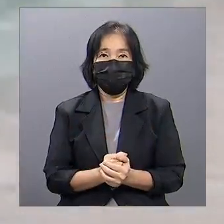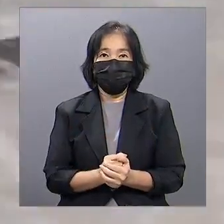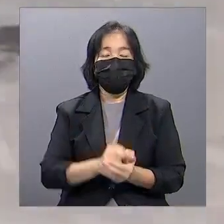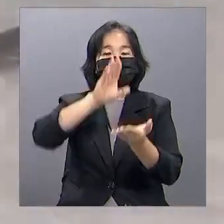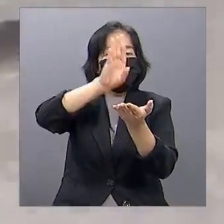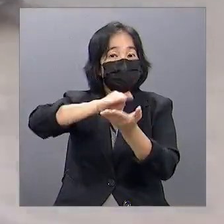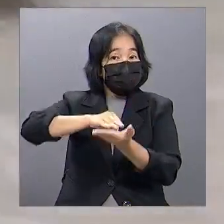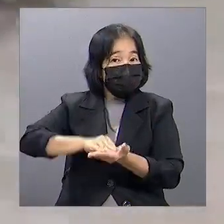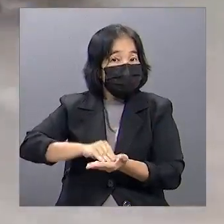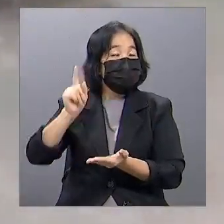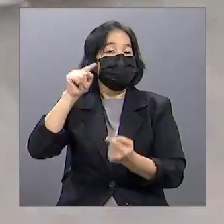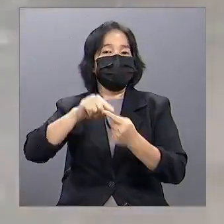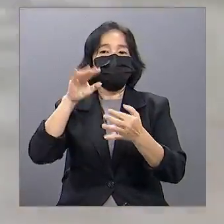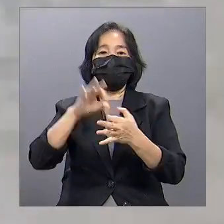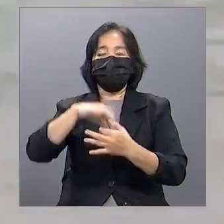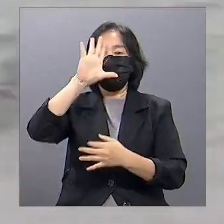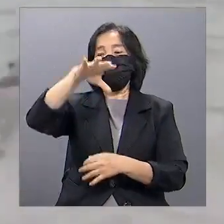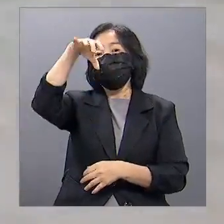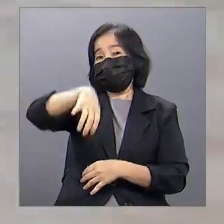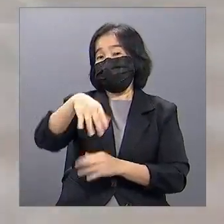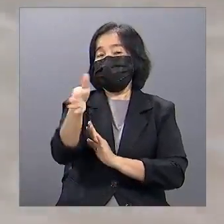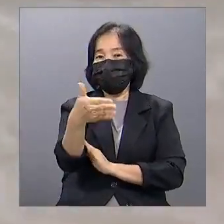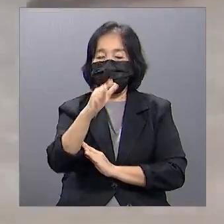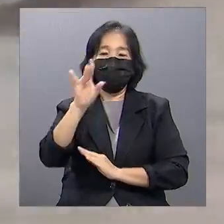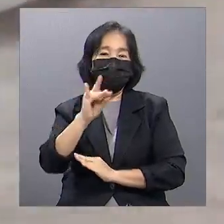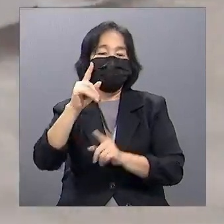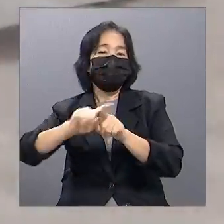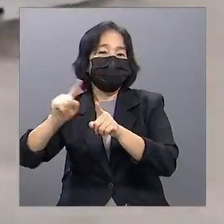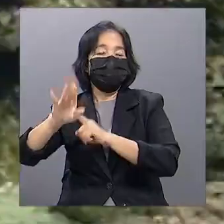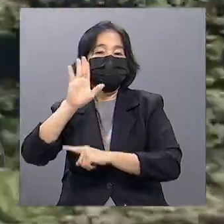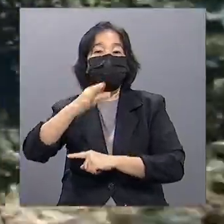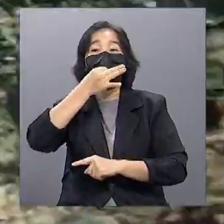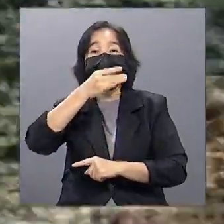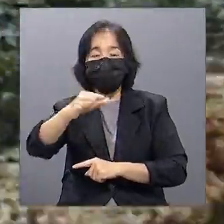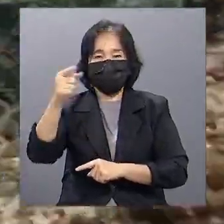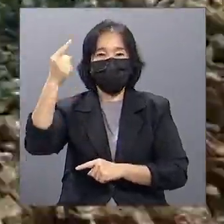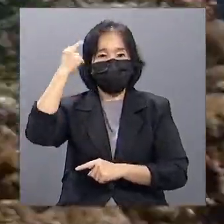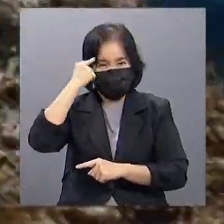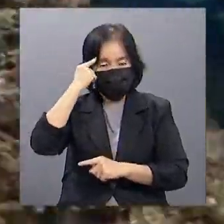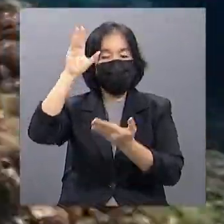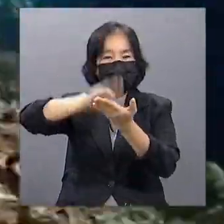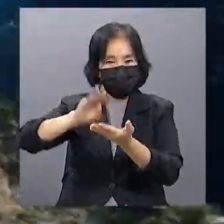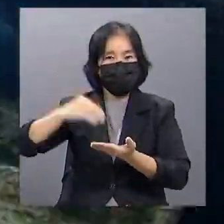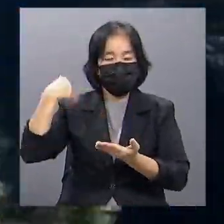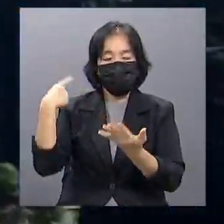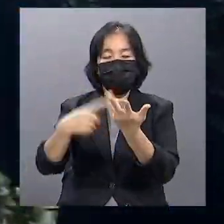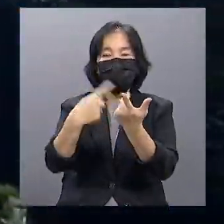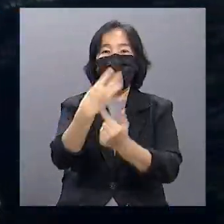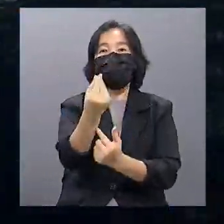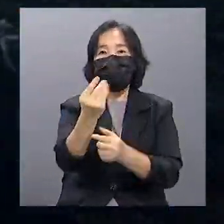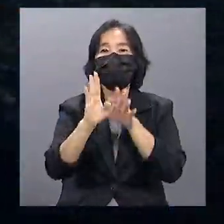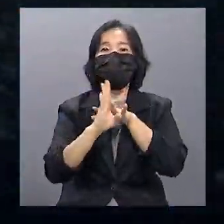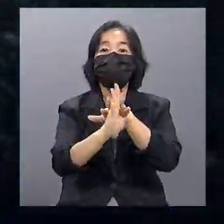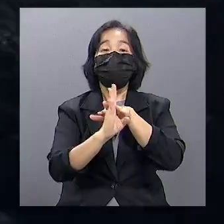ของกรมประมงนะคะเพราะว่ากรมประมงนี่จะเป็นหน่วยงานหลักที่เขาจะสำรวจเรื่องประชากรฉลามอยู่เราก็พบว่าฉลามในน่านน้ำไทยตอนนี้เราพบ